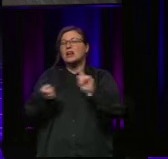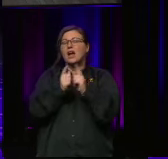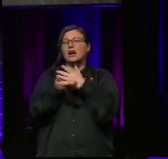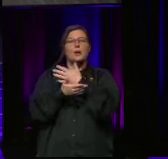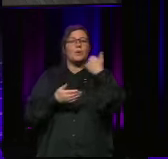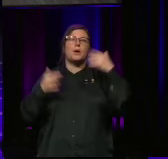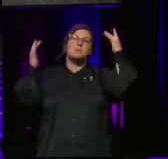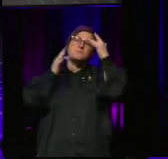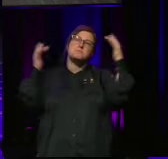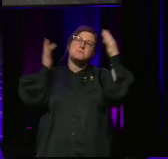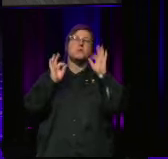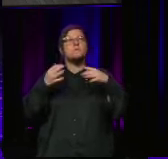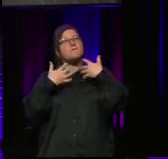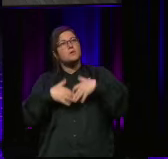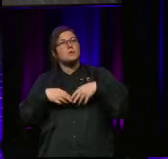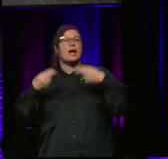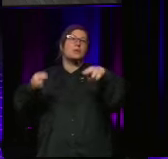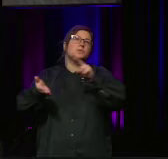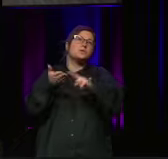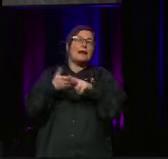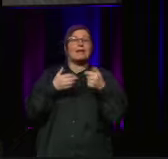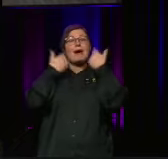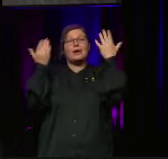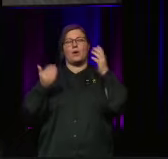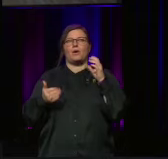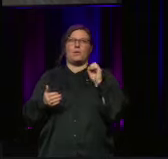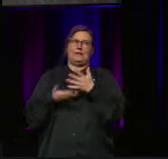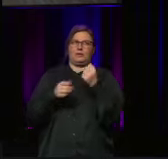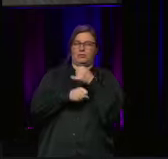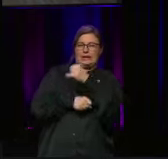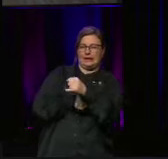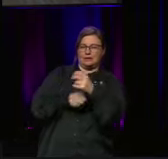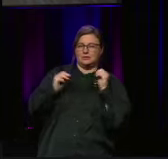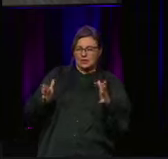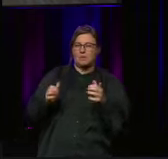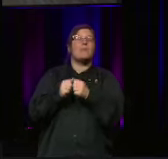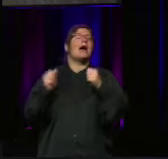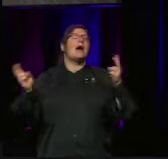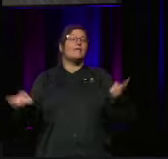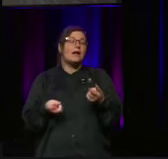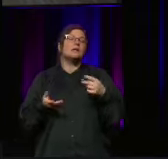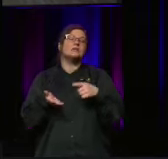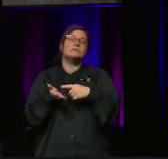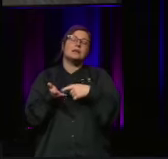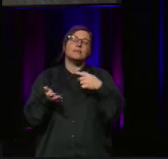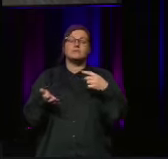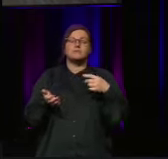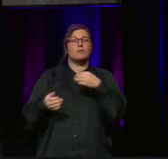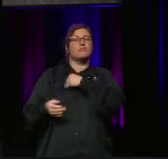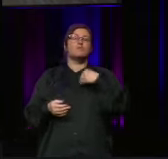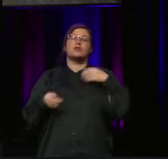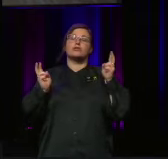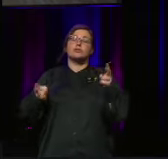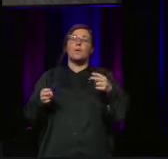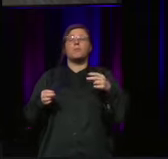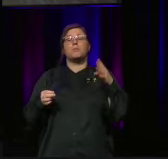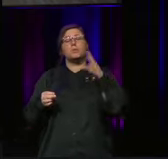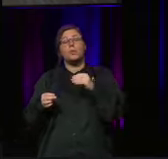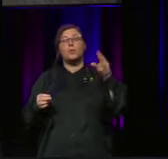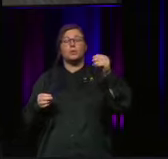går och reflekterar över Domstolsverket dagligen om man inte jobbar där. Men det här är, det är en myndighet som från och till har varit